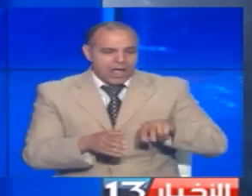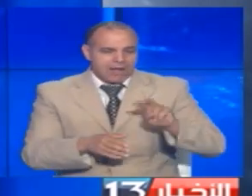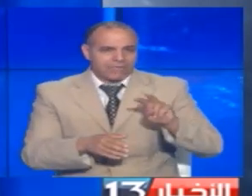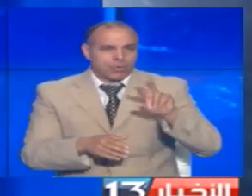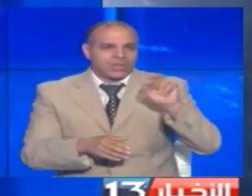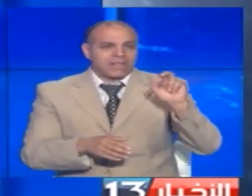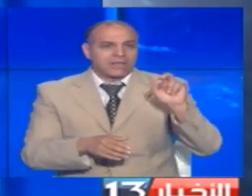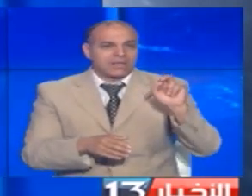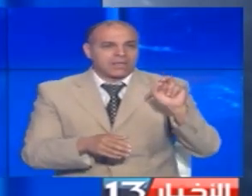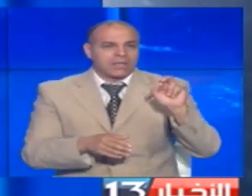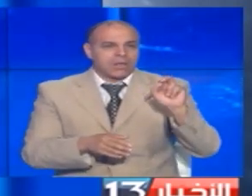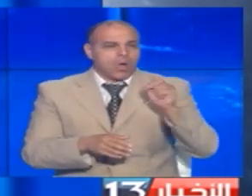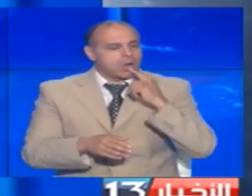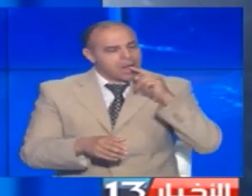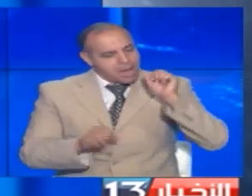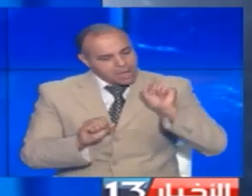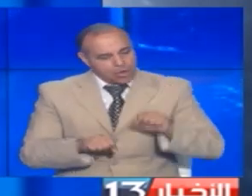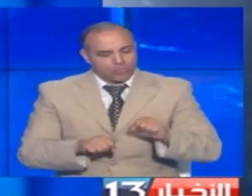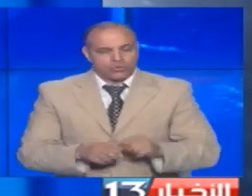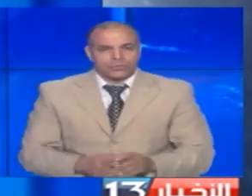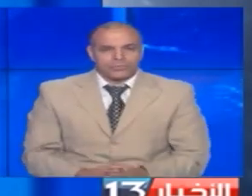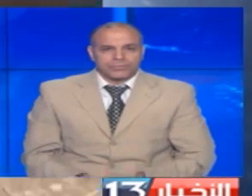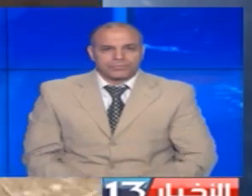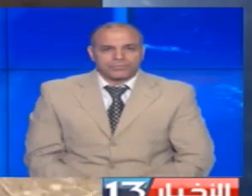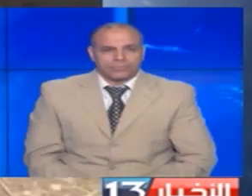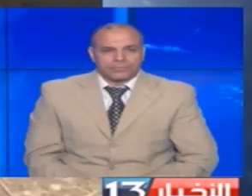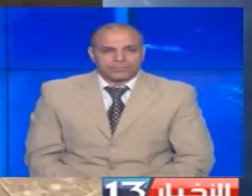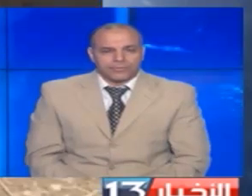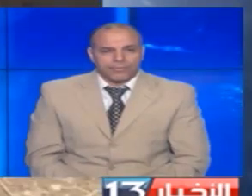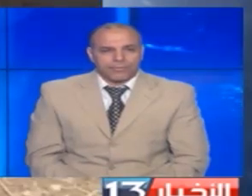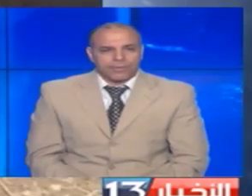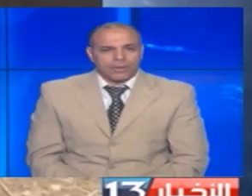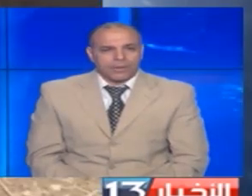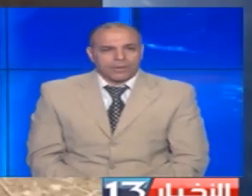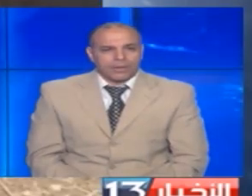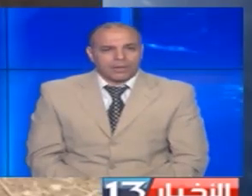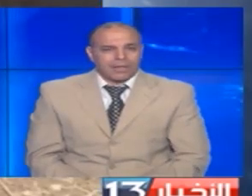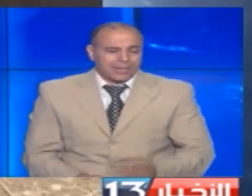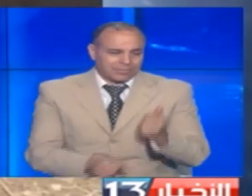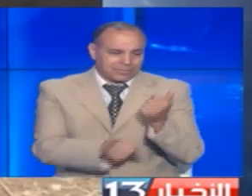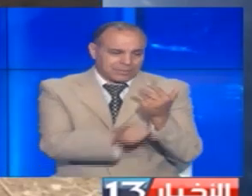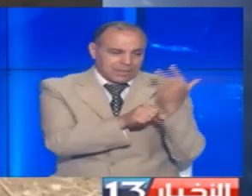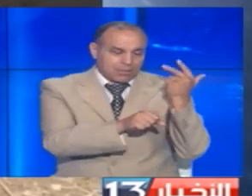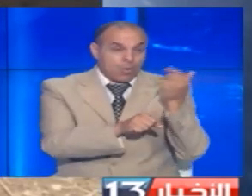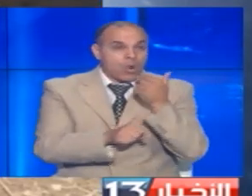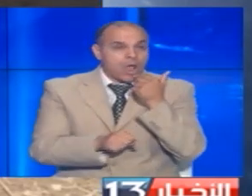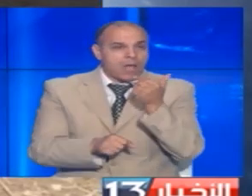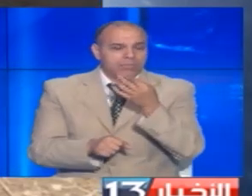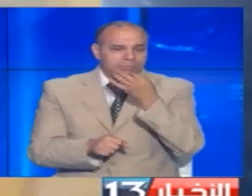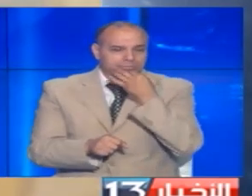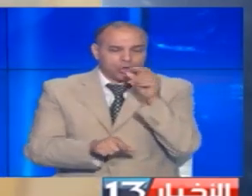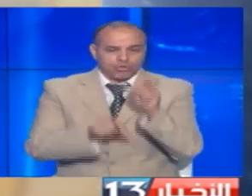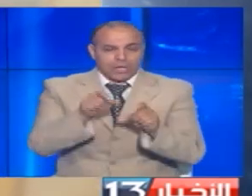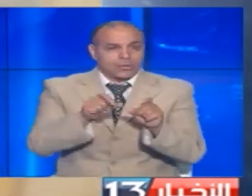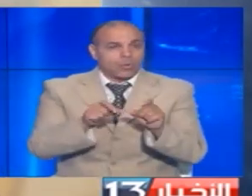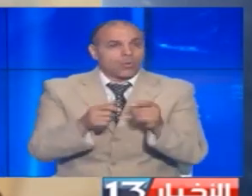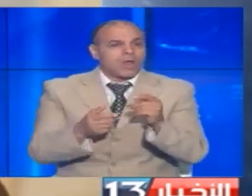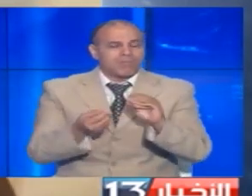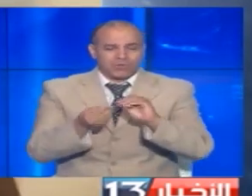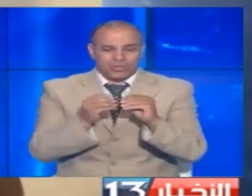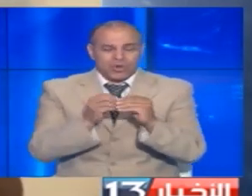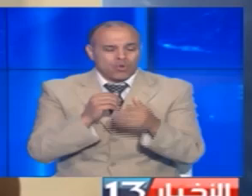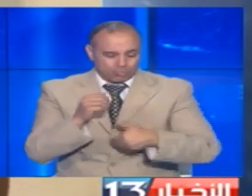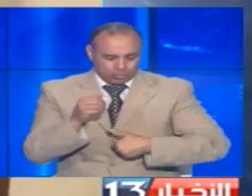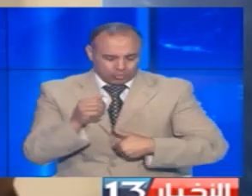وثلاثين امر ممكن خلال السنوات الثلاثه الاخيره ارتفاع عدد الاشخاص الذين يعانون هم